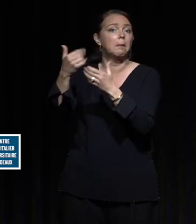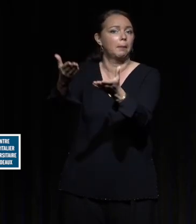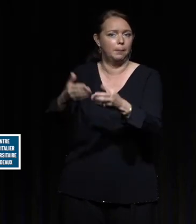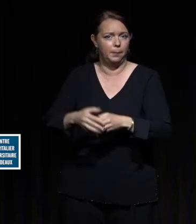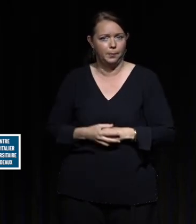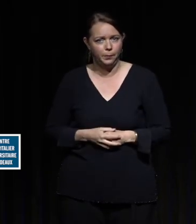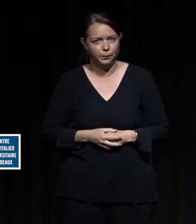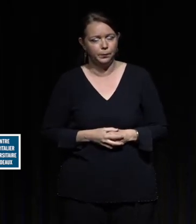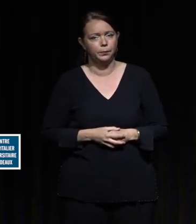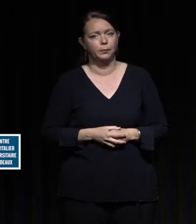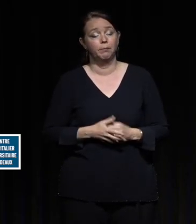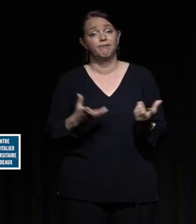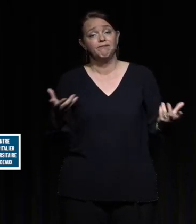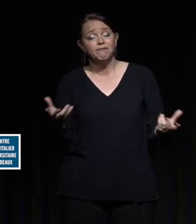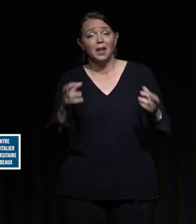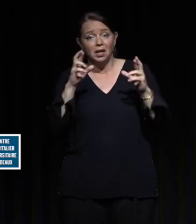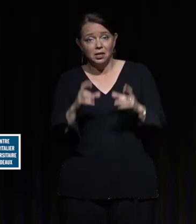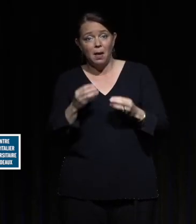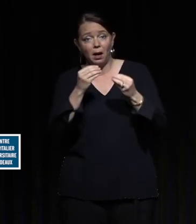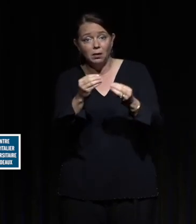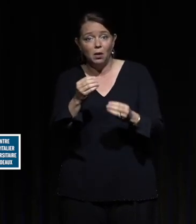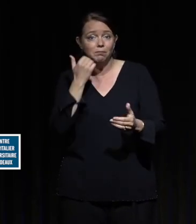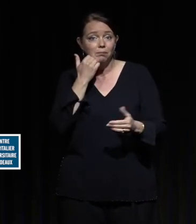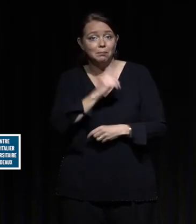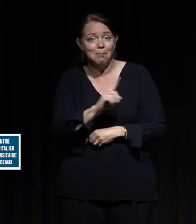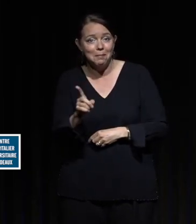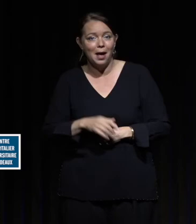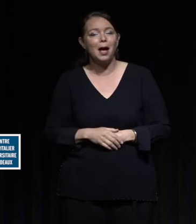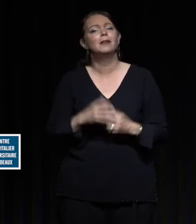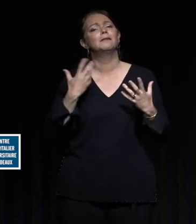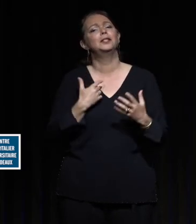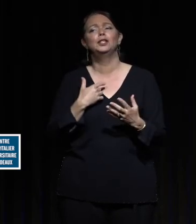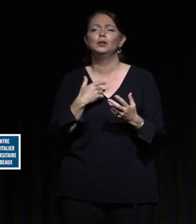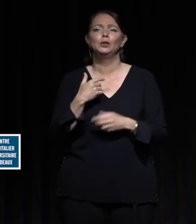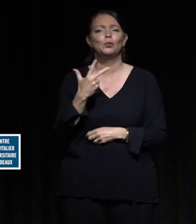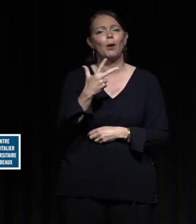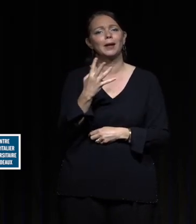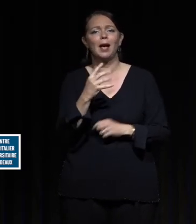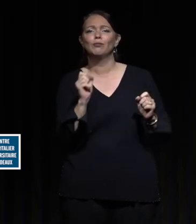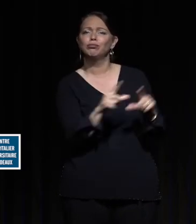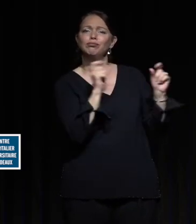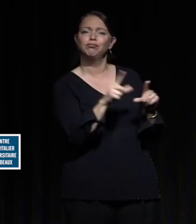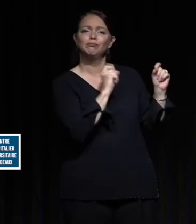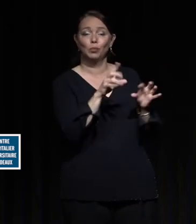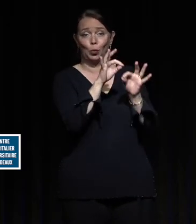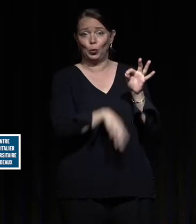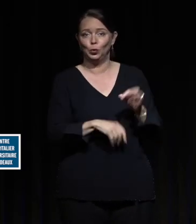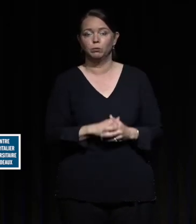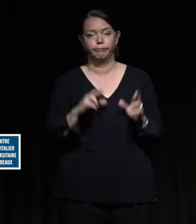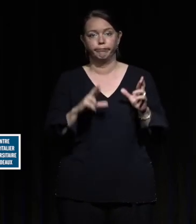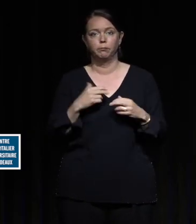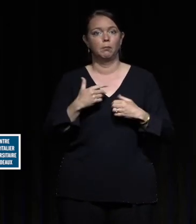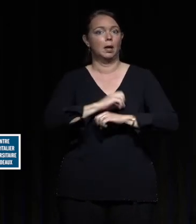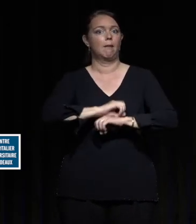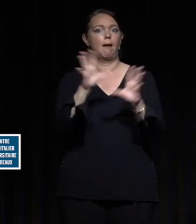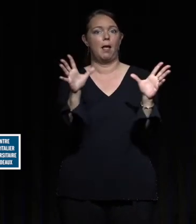donc, j'espère ne pas vous avoir trop lassé. Je vais finir par 3-4 diapositives de conclusion. J'espère avoir été clair et ne pas